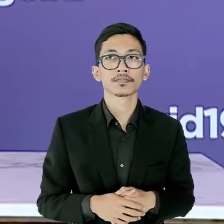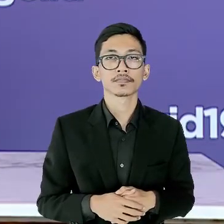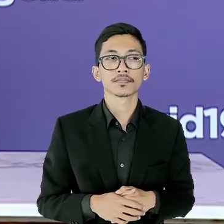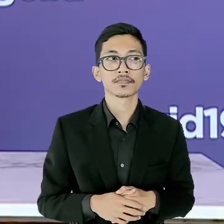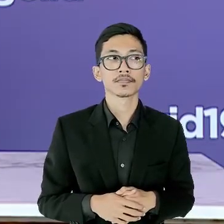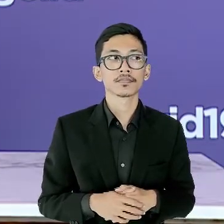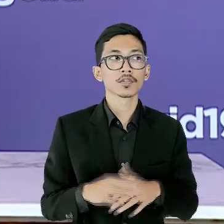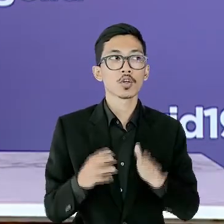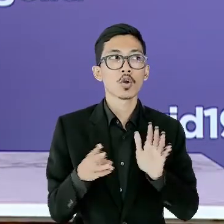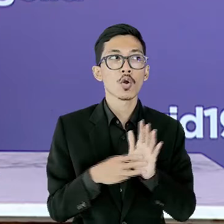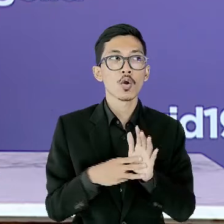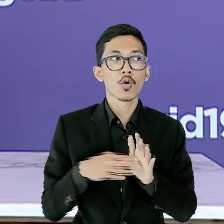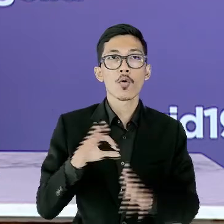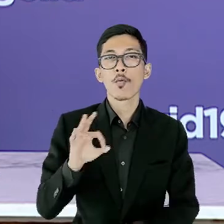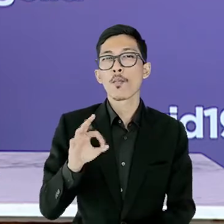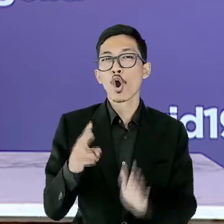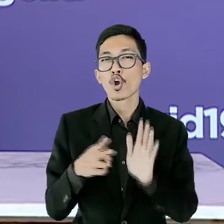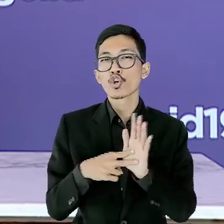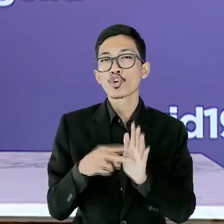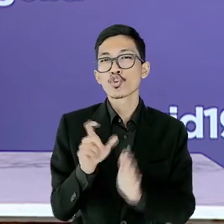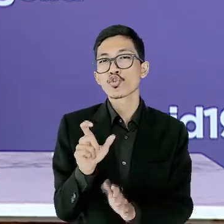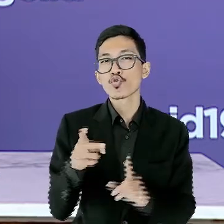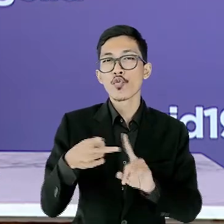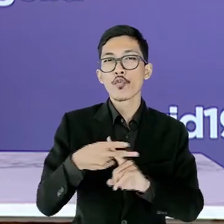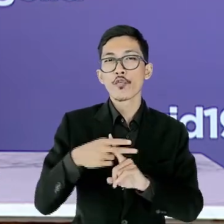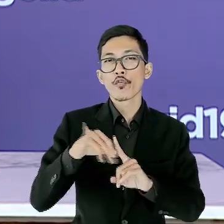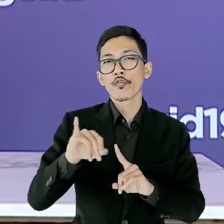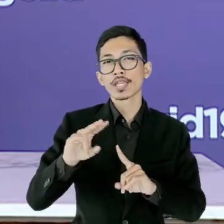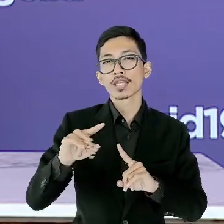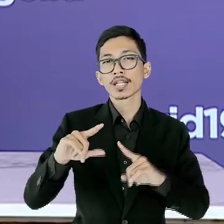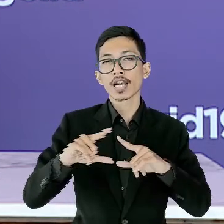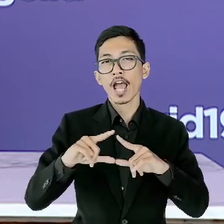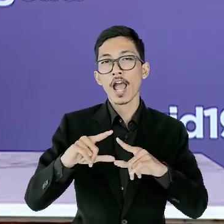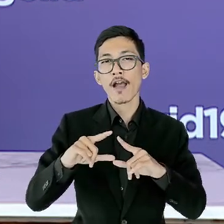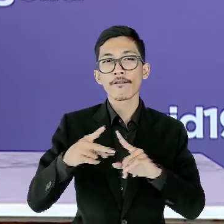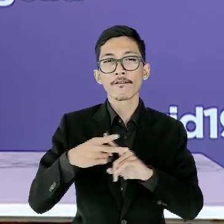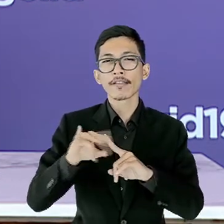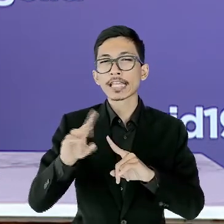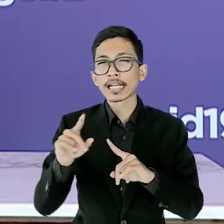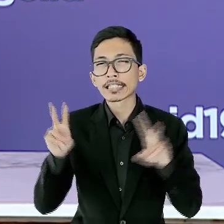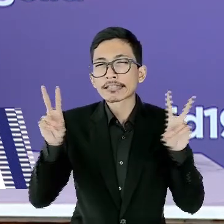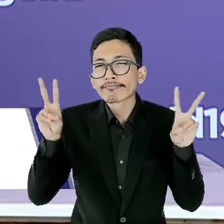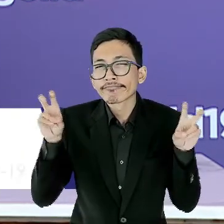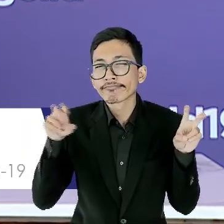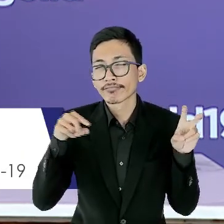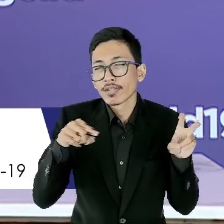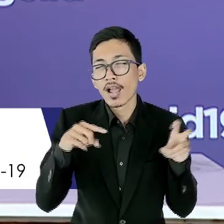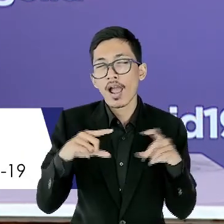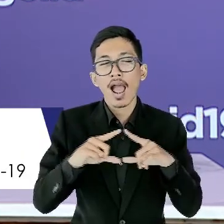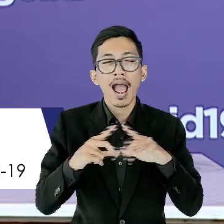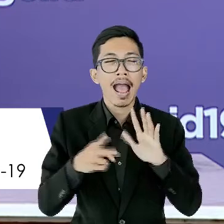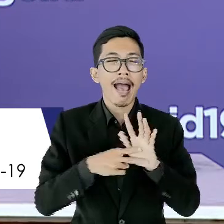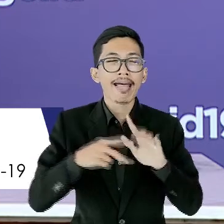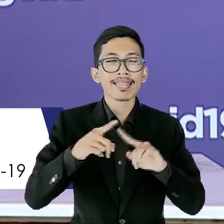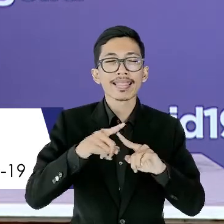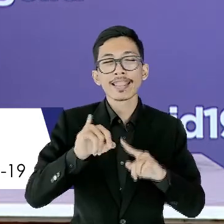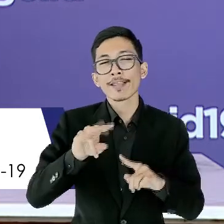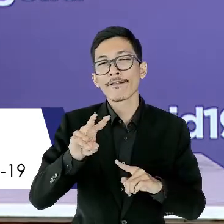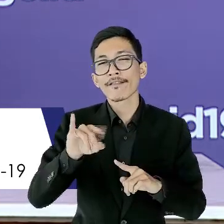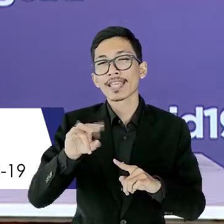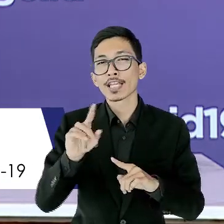Molnupiravir yang beberapa waktu ini ramai menjadi pembicaraan merupakan salah satu antivirus. Pada